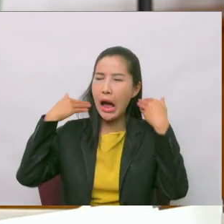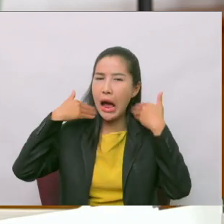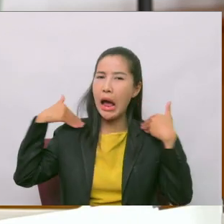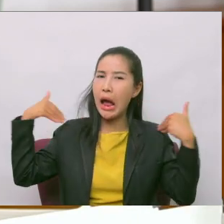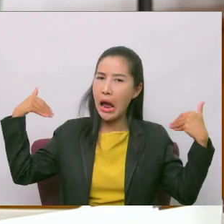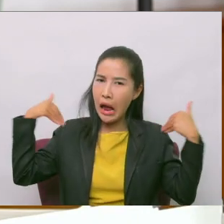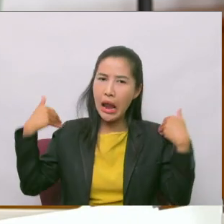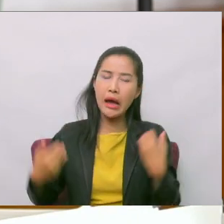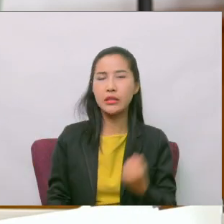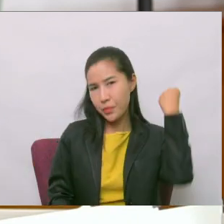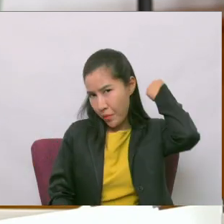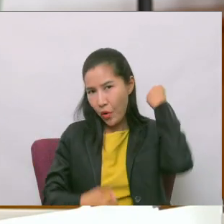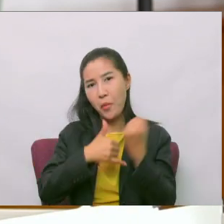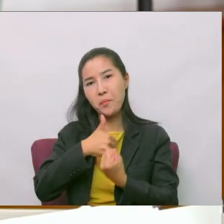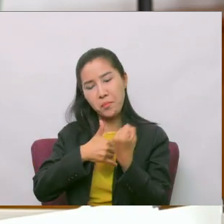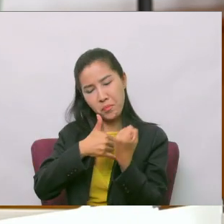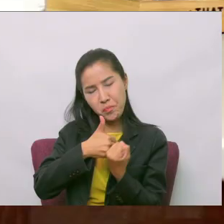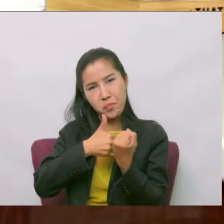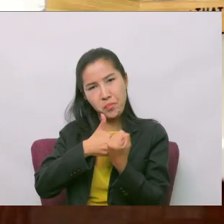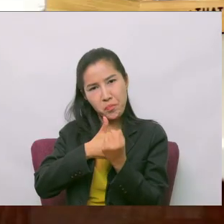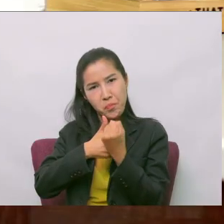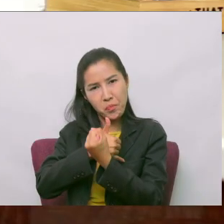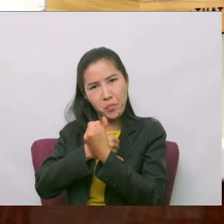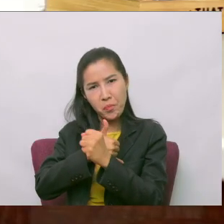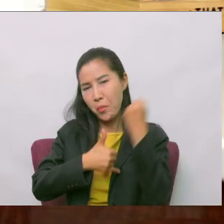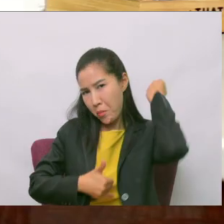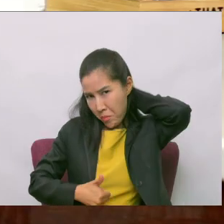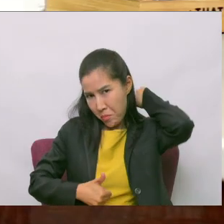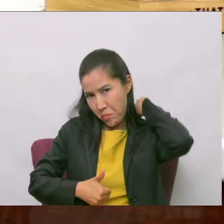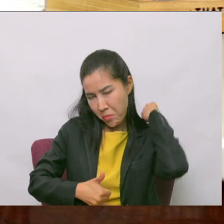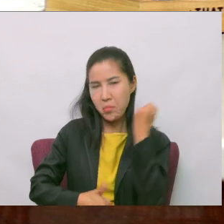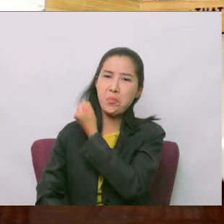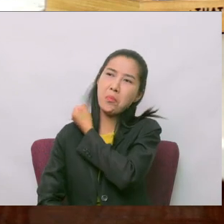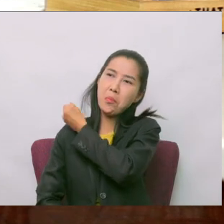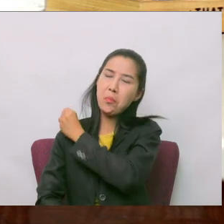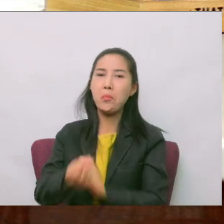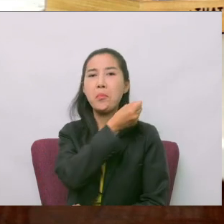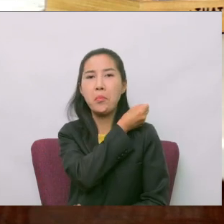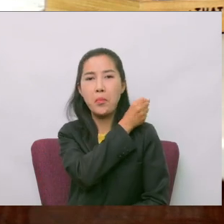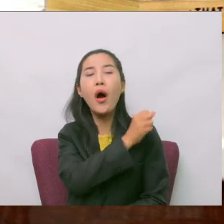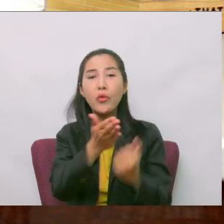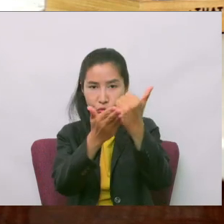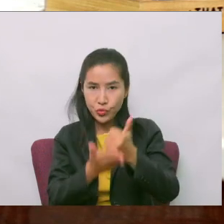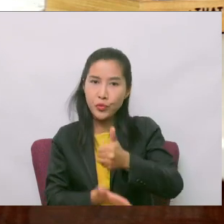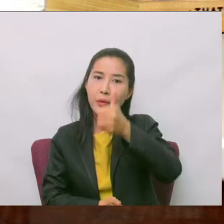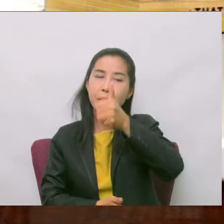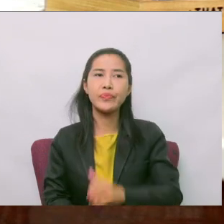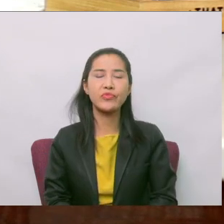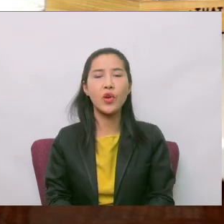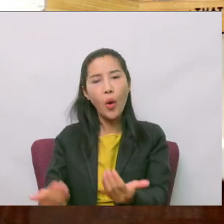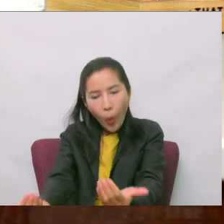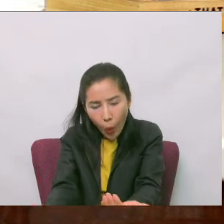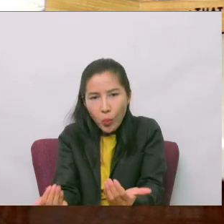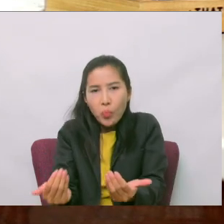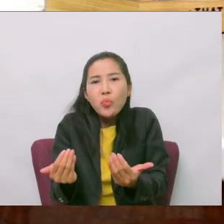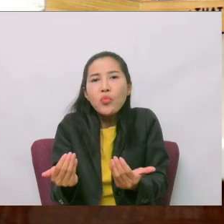ตรงหลังให้อย่างเงี้ยค่ะมันช่วยได้ค่ะ ในกรณีของคุณแม่น้องชมพู่เนื่องจากว่าต้องอุ้มลูกที่ตัวโตนะค